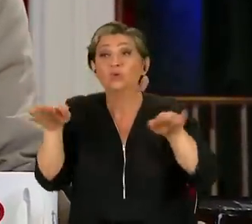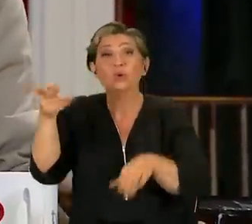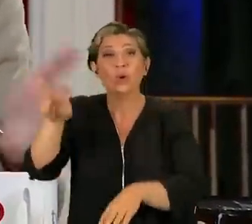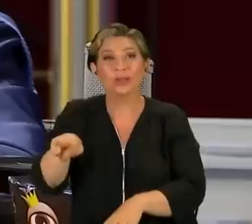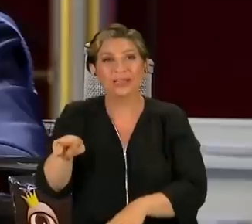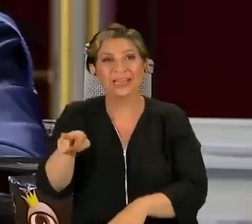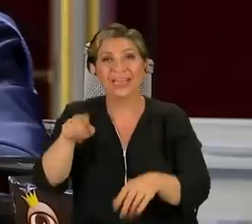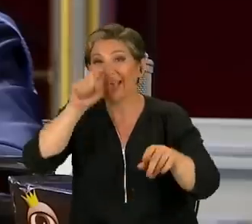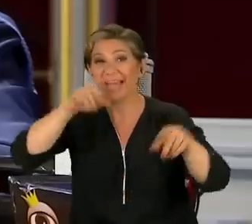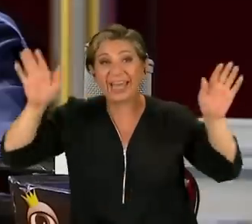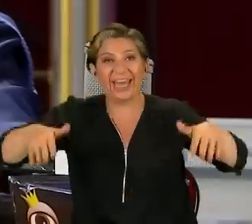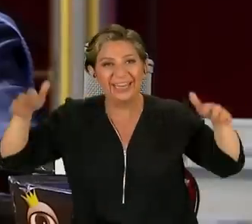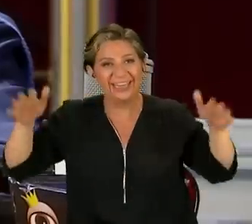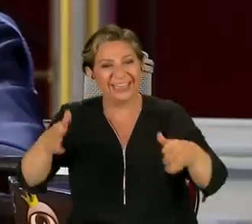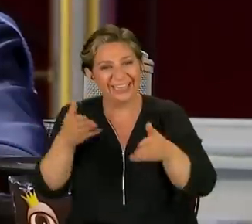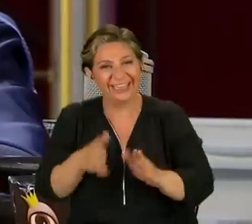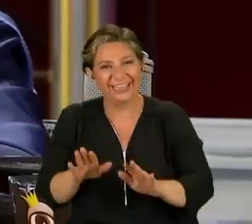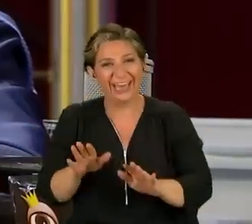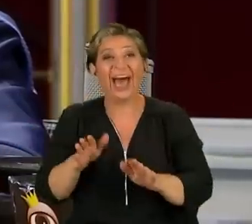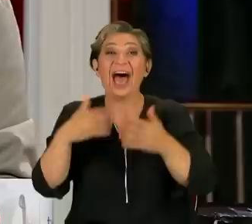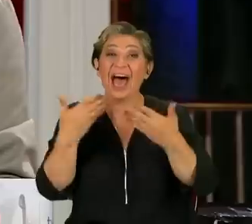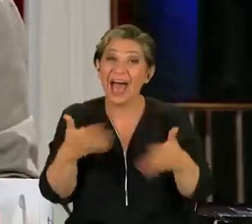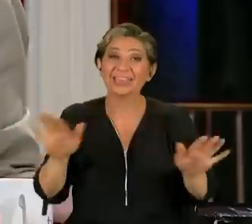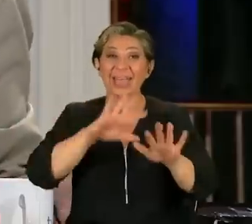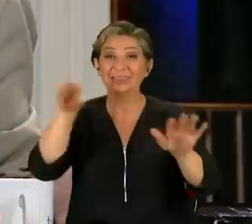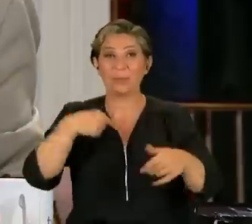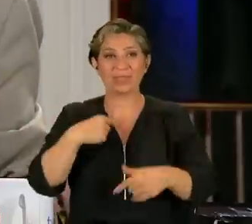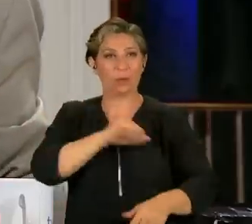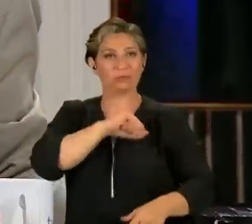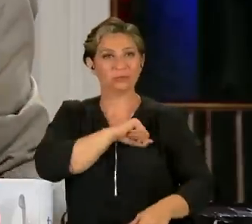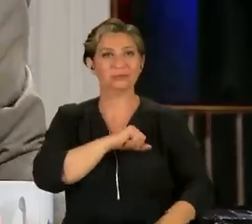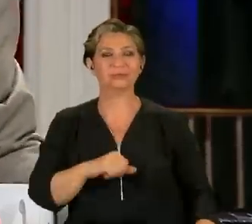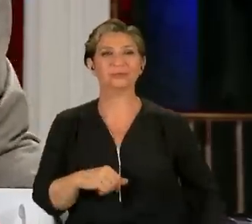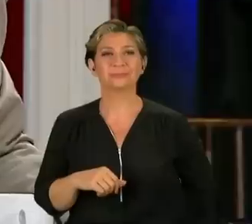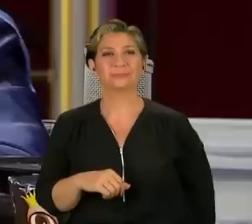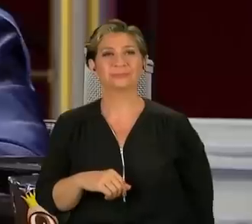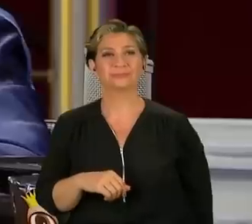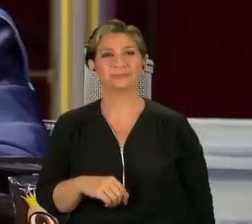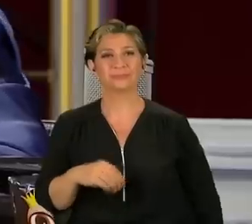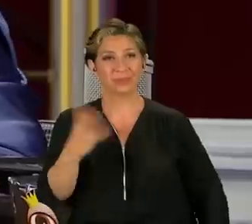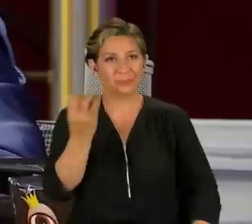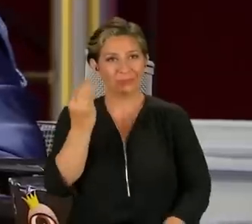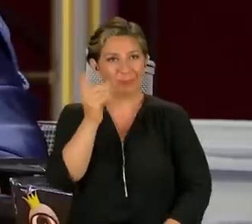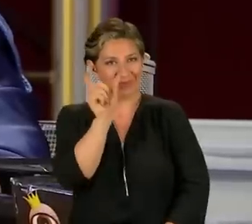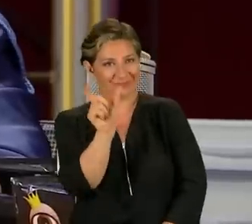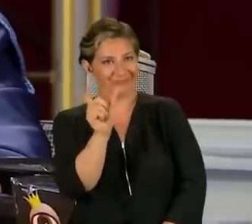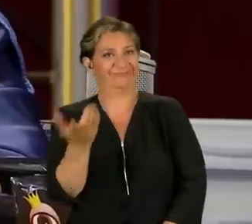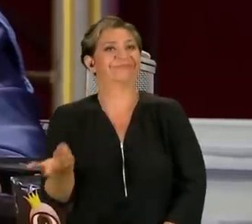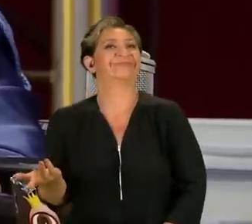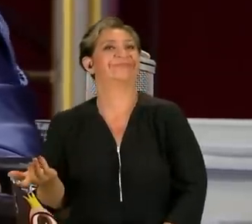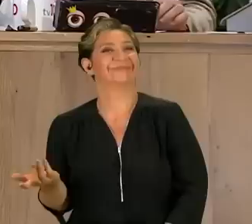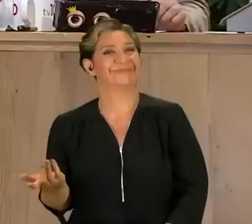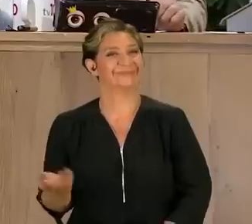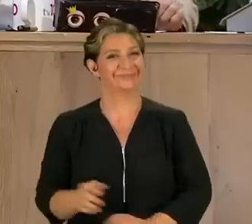öldü. Kartal doğdu. Artık herkes benden korksun. Ne güzel bir kelime.